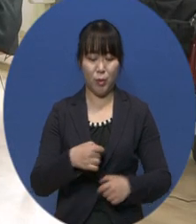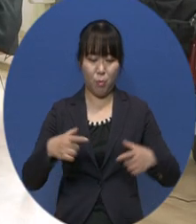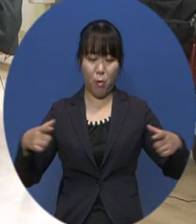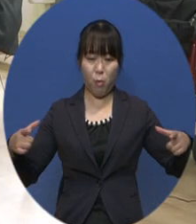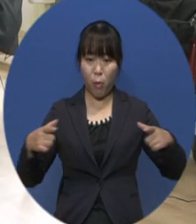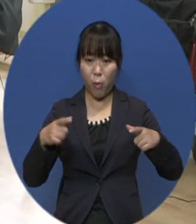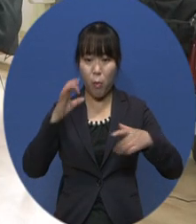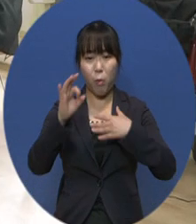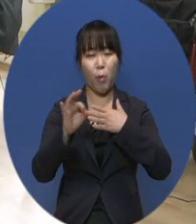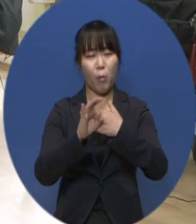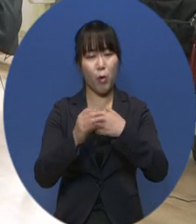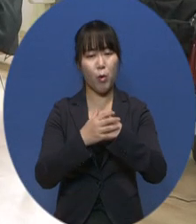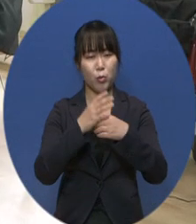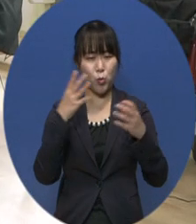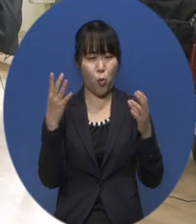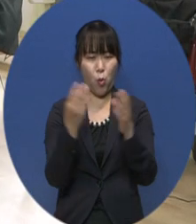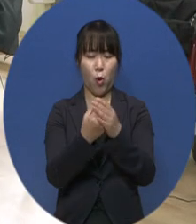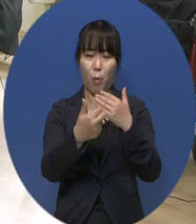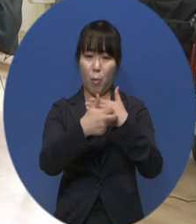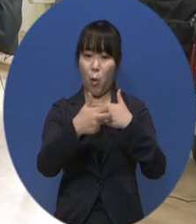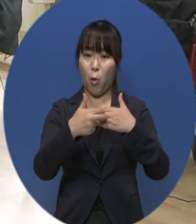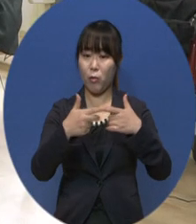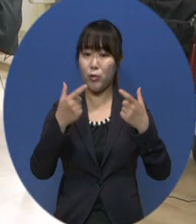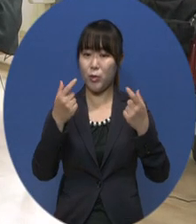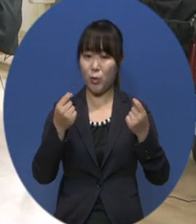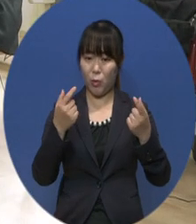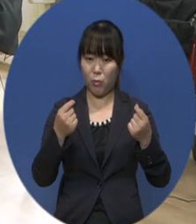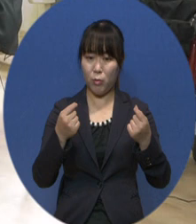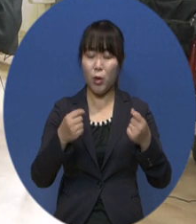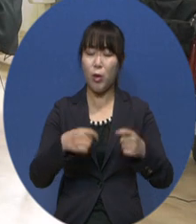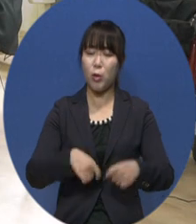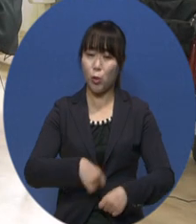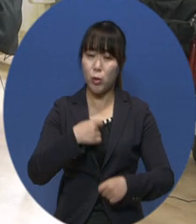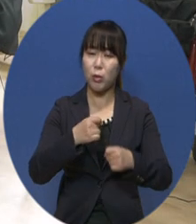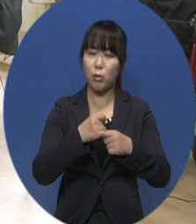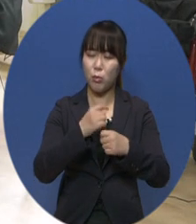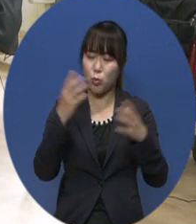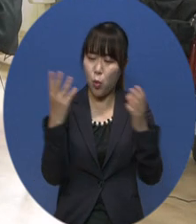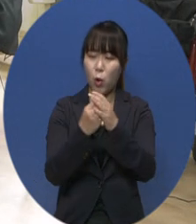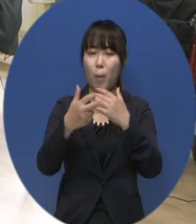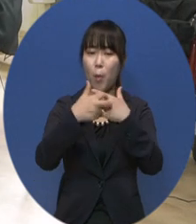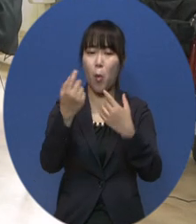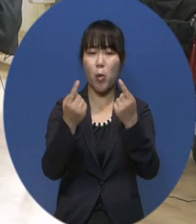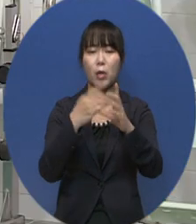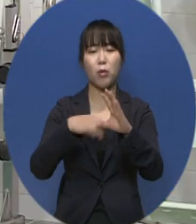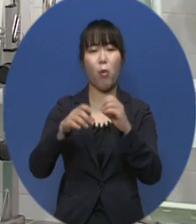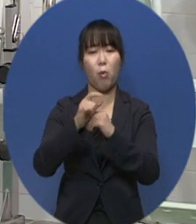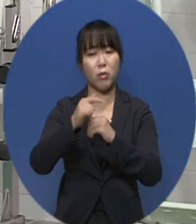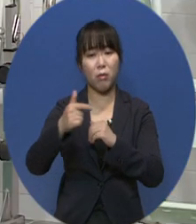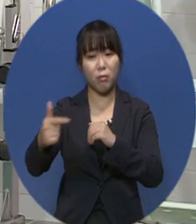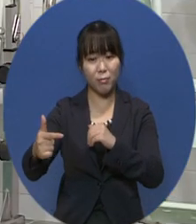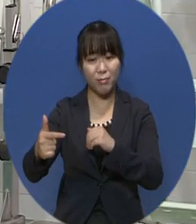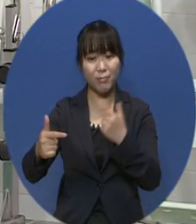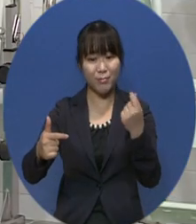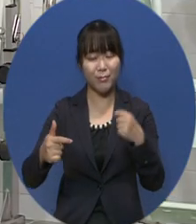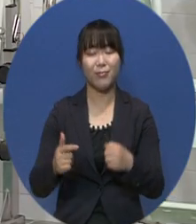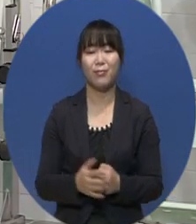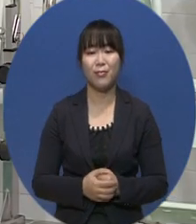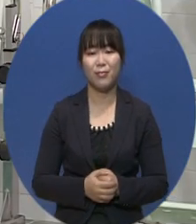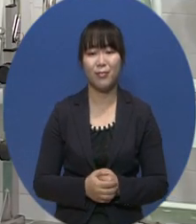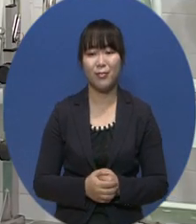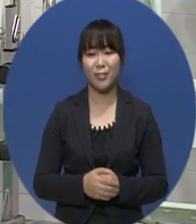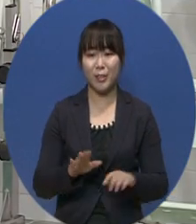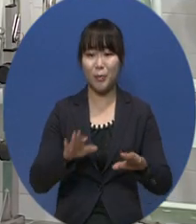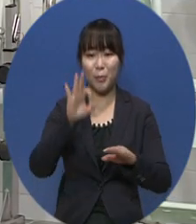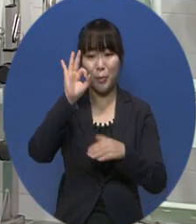보면 종합병원 버금가게 사실 종합보다 더 큰 네. 규모를 갖고 있잖아요. 국립재활원이. 네. 그래서 저는 이렇게